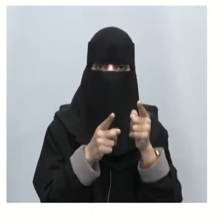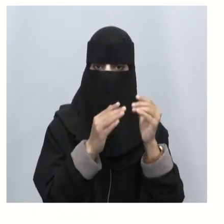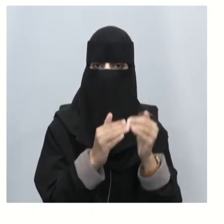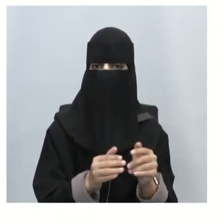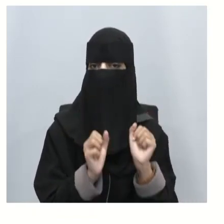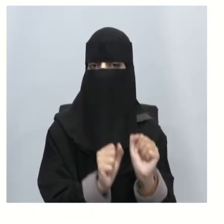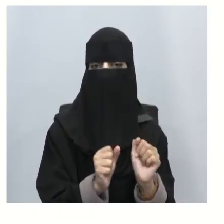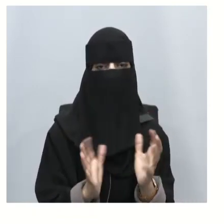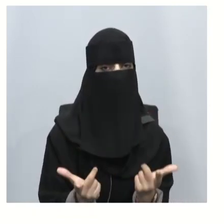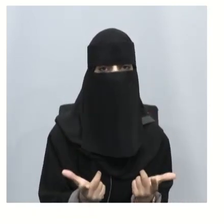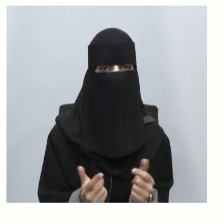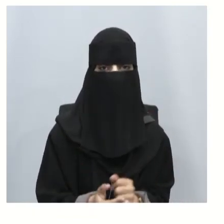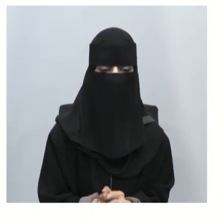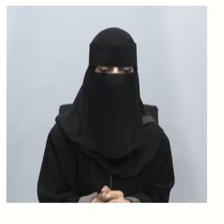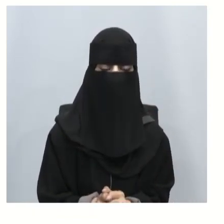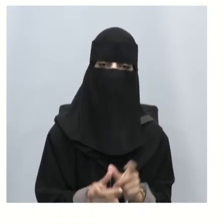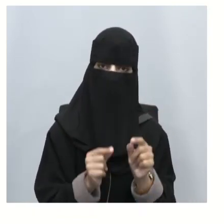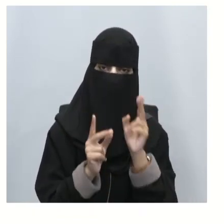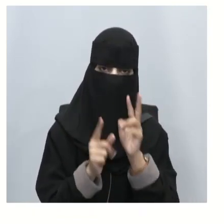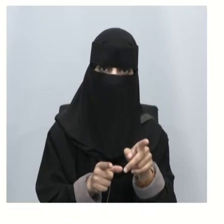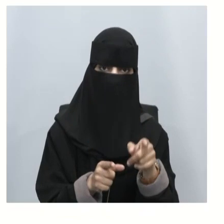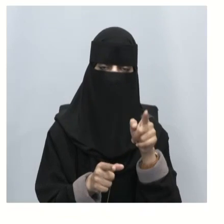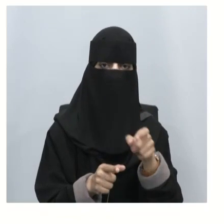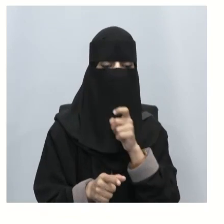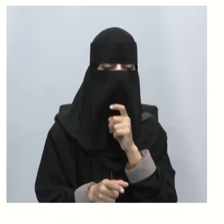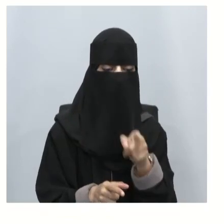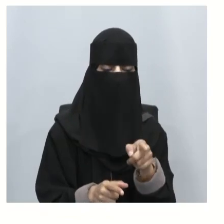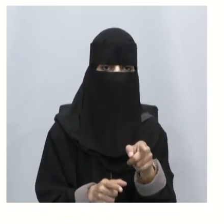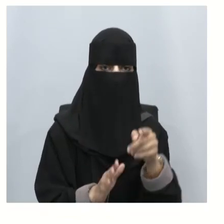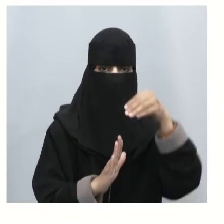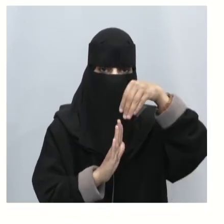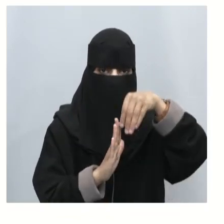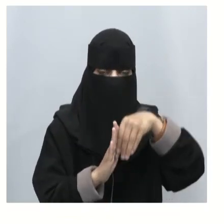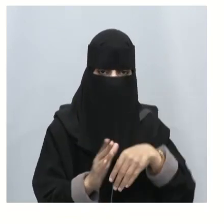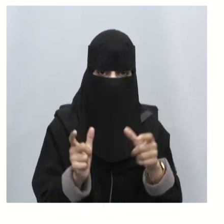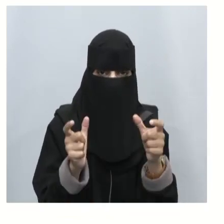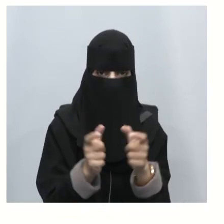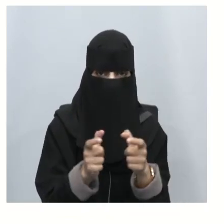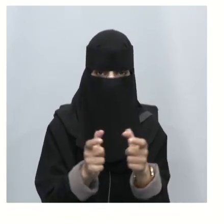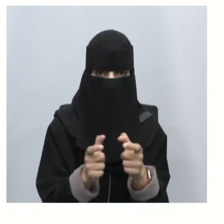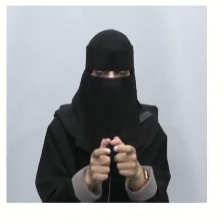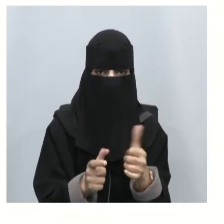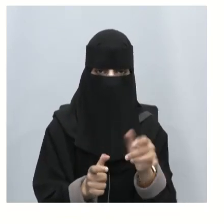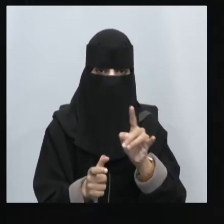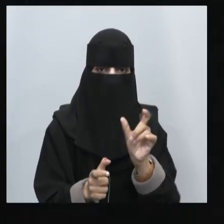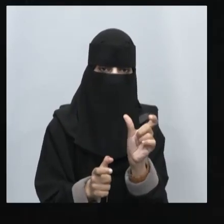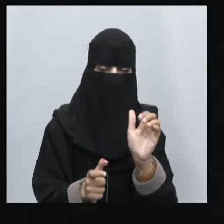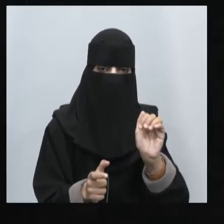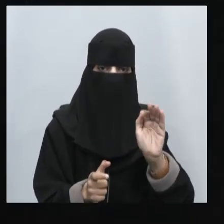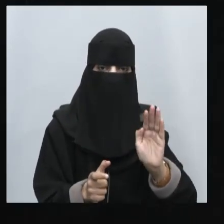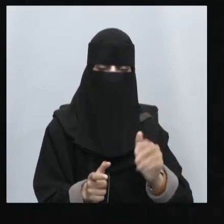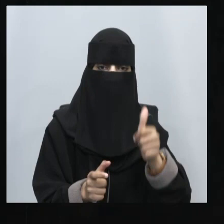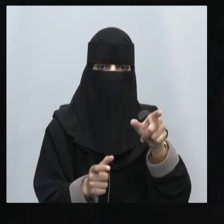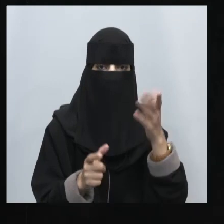العصر يا ترى احسنتم اذا اتسم بالضعف والانحسار وما معنى الانحسار اي